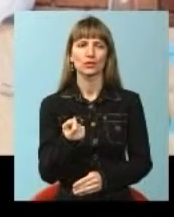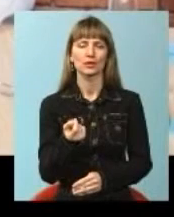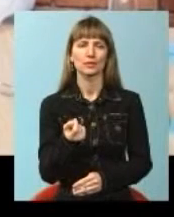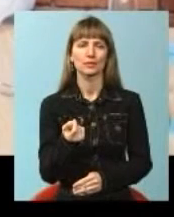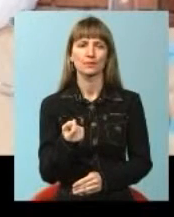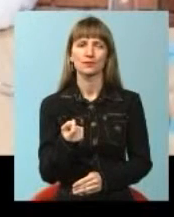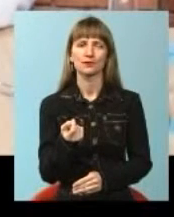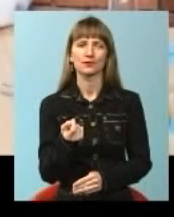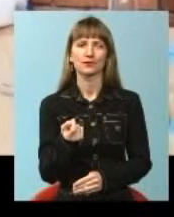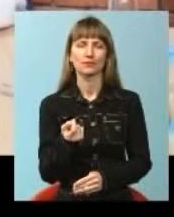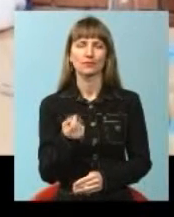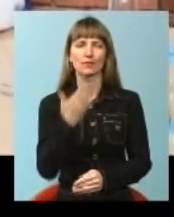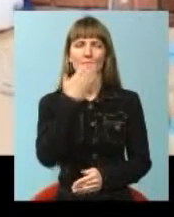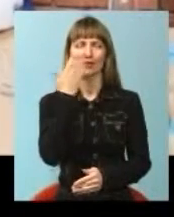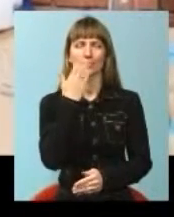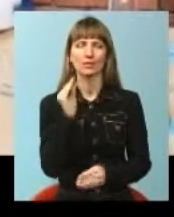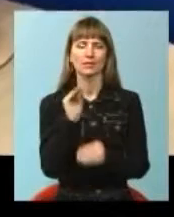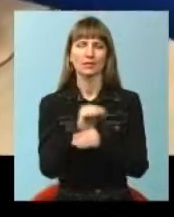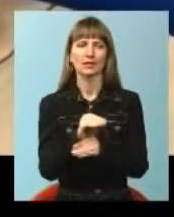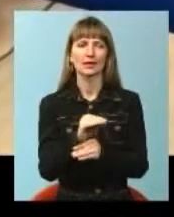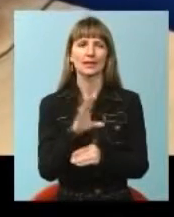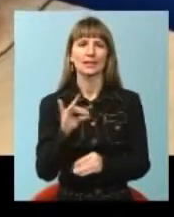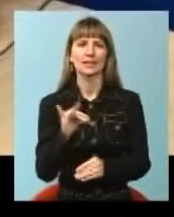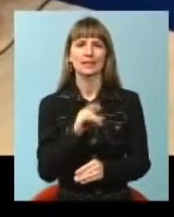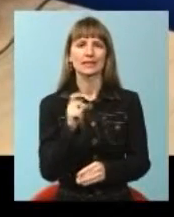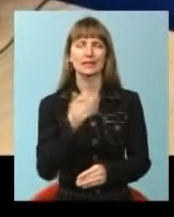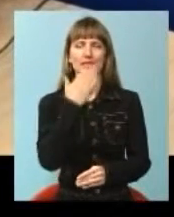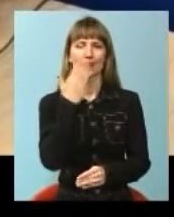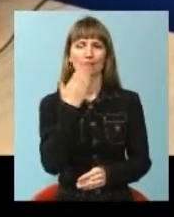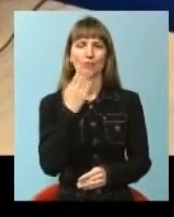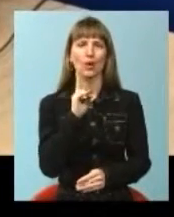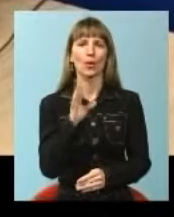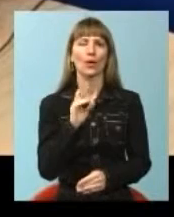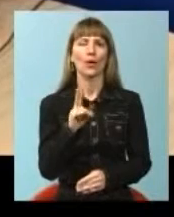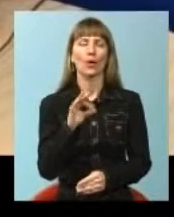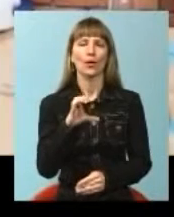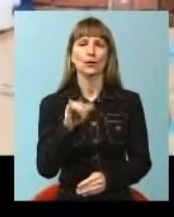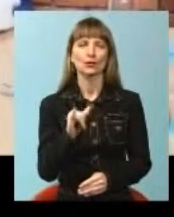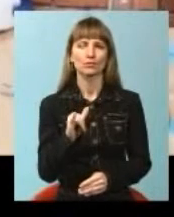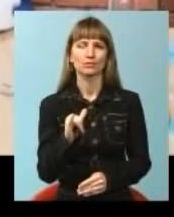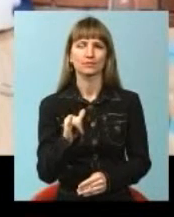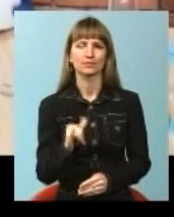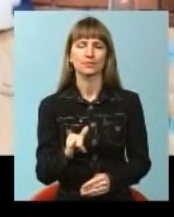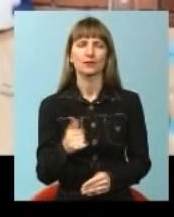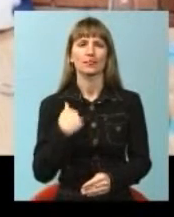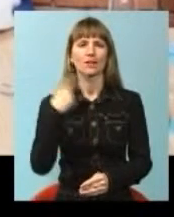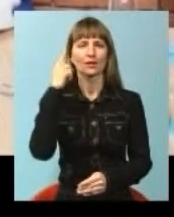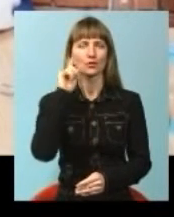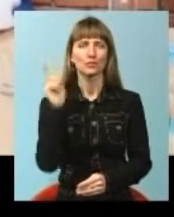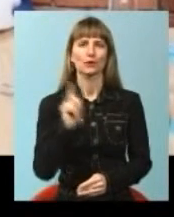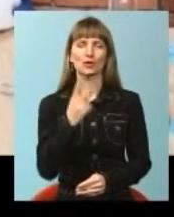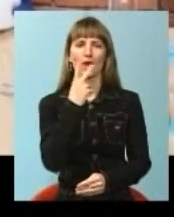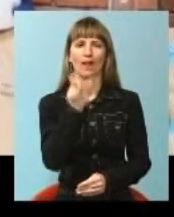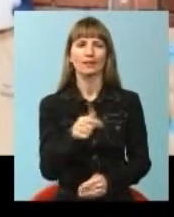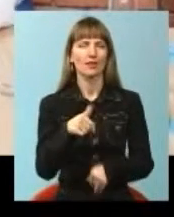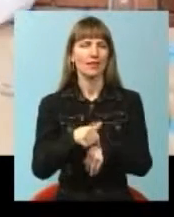трошки отакого ароматизатору. Він із запахом кокосу. Я думаю, що глядачі